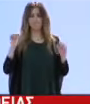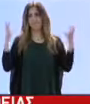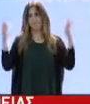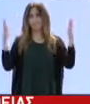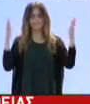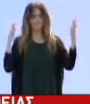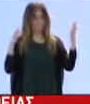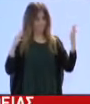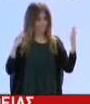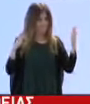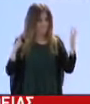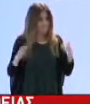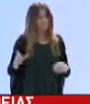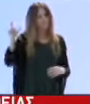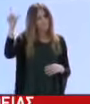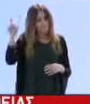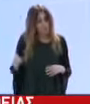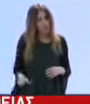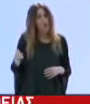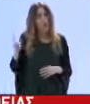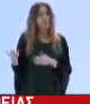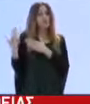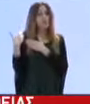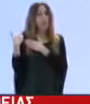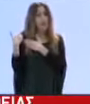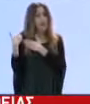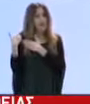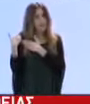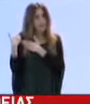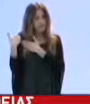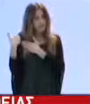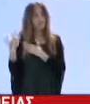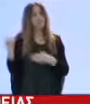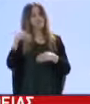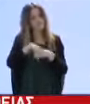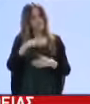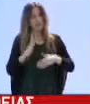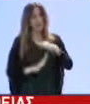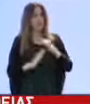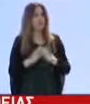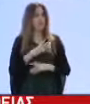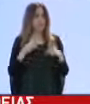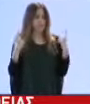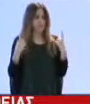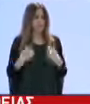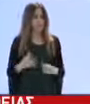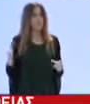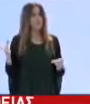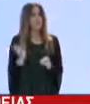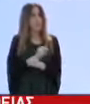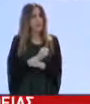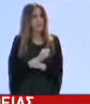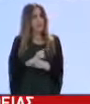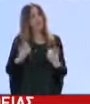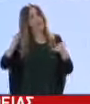την πορεία του κόμματος σε μια κρίσιμη στιγμή. Κράτησε την παράταξη ενωμένη και όρθια σε μια στιγμή